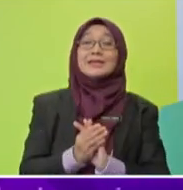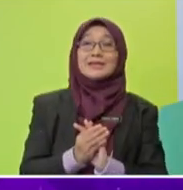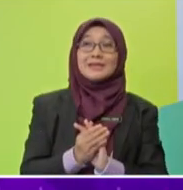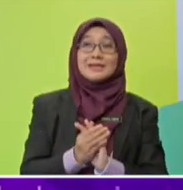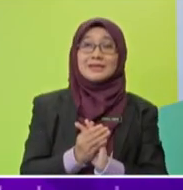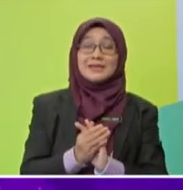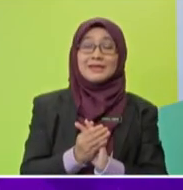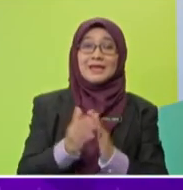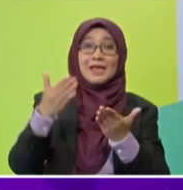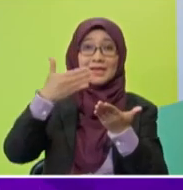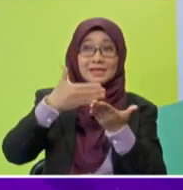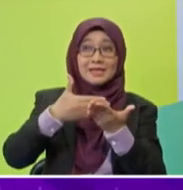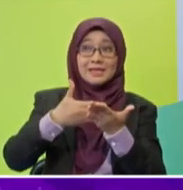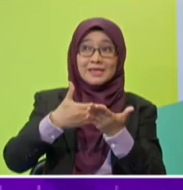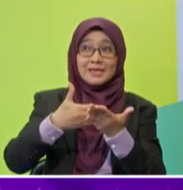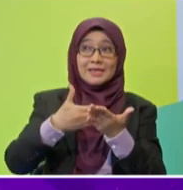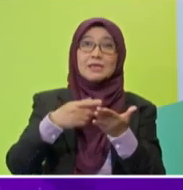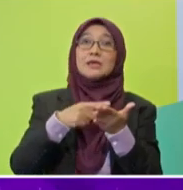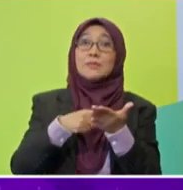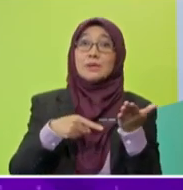saya teruskan ya